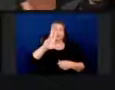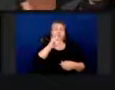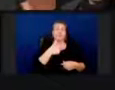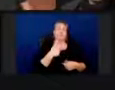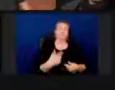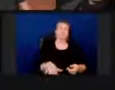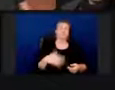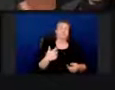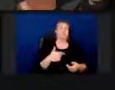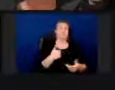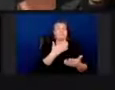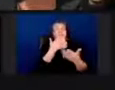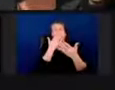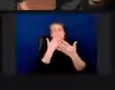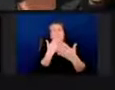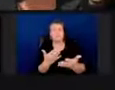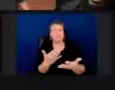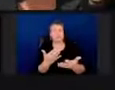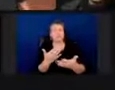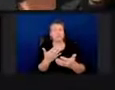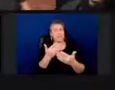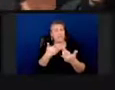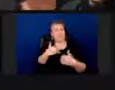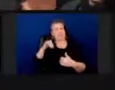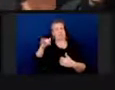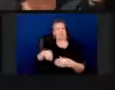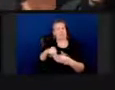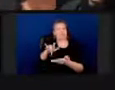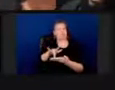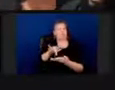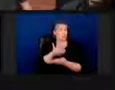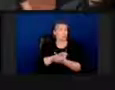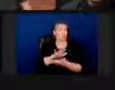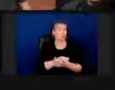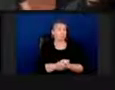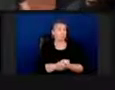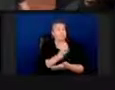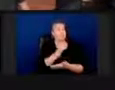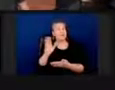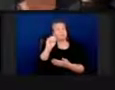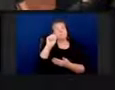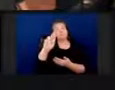مهمة للغاية، ونحن نشكر طبعا جميع العاملين في